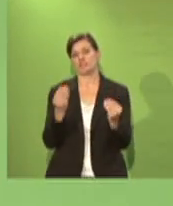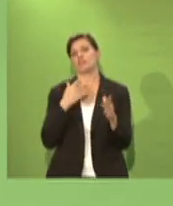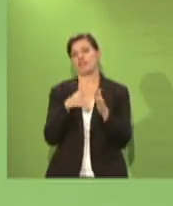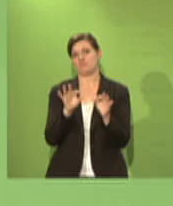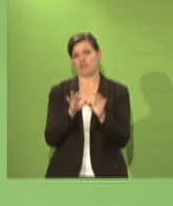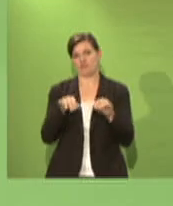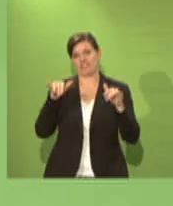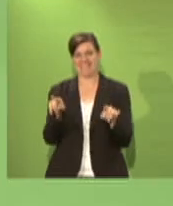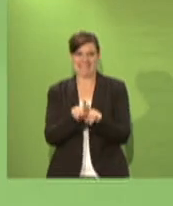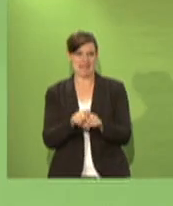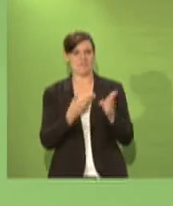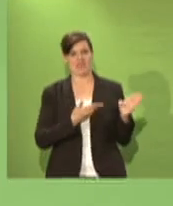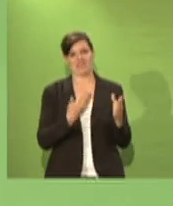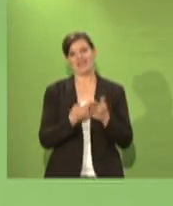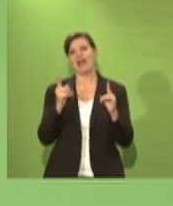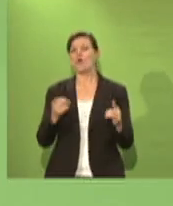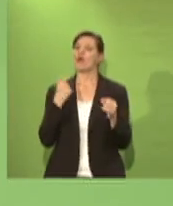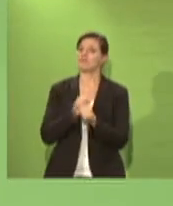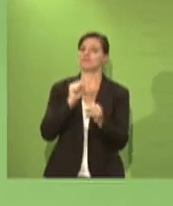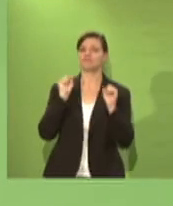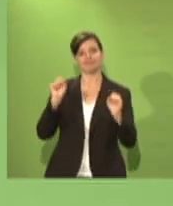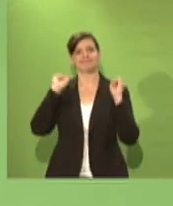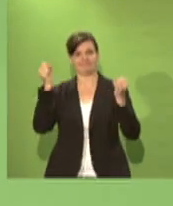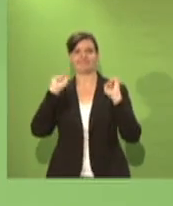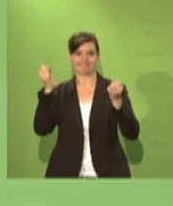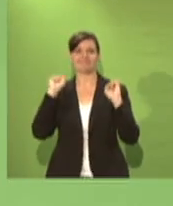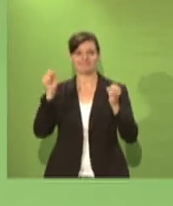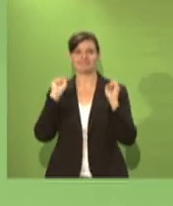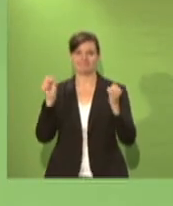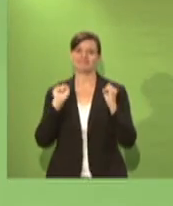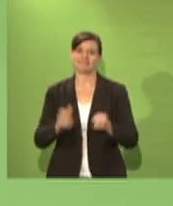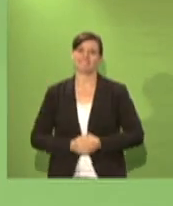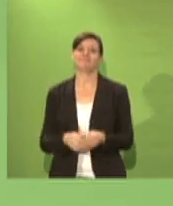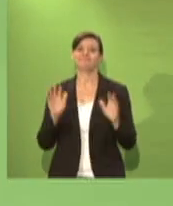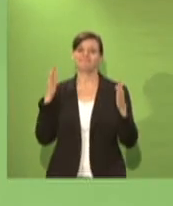hier eine engagierte Arbeit leisten und es Menschen...